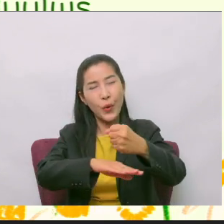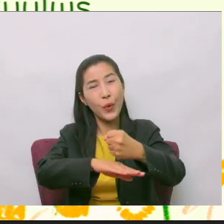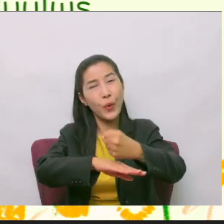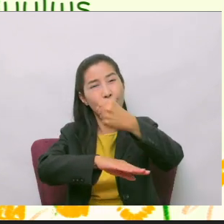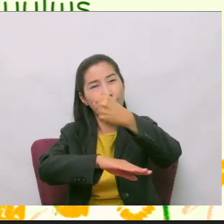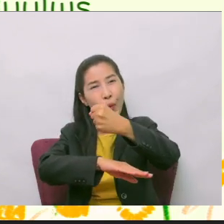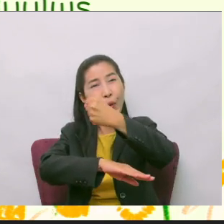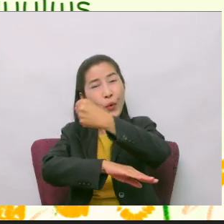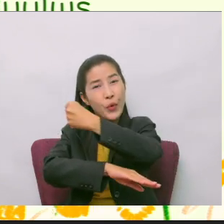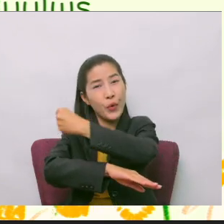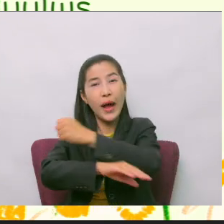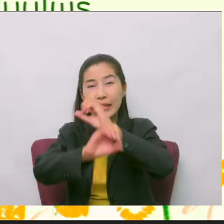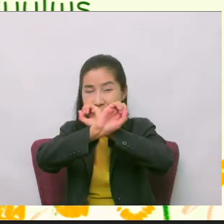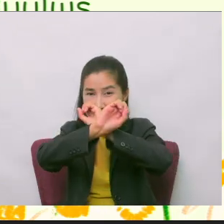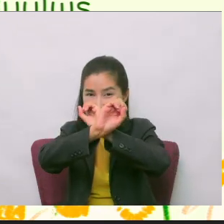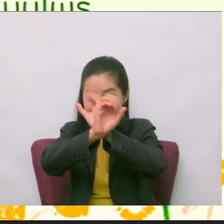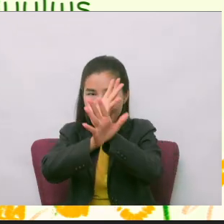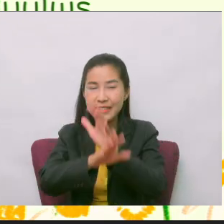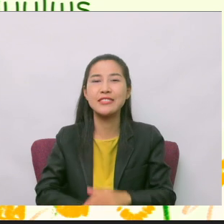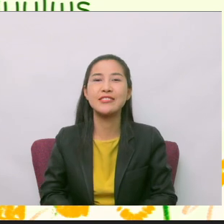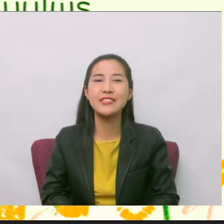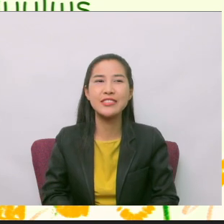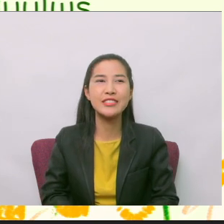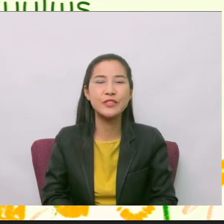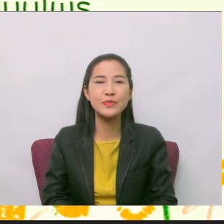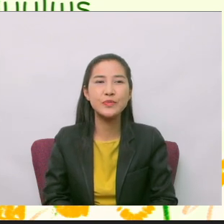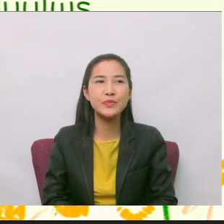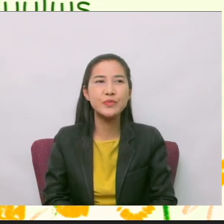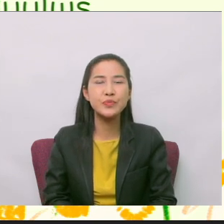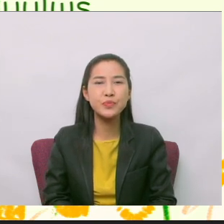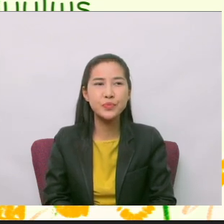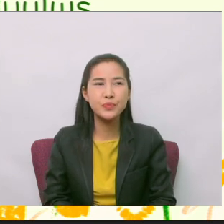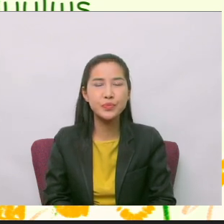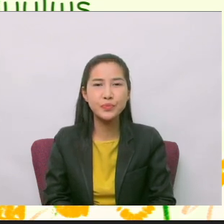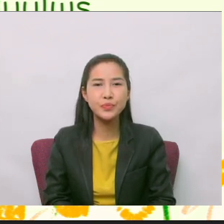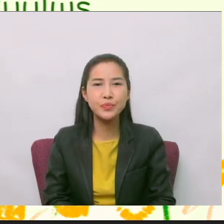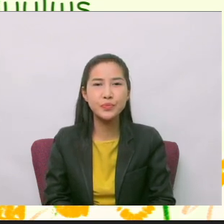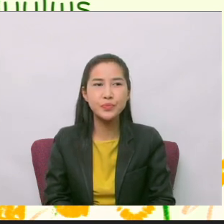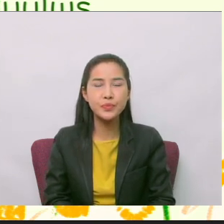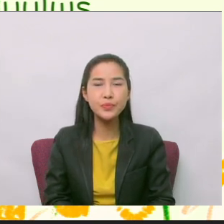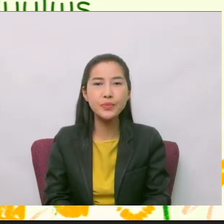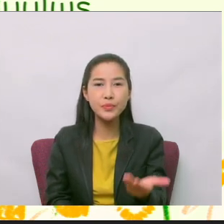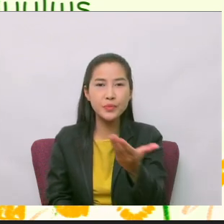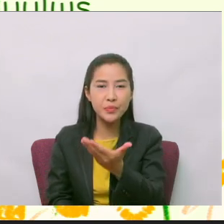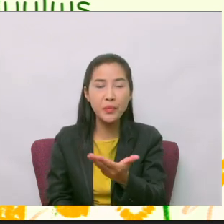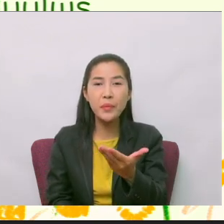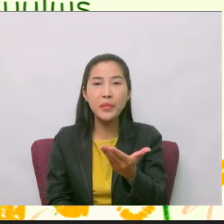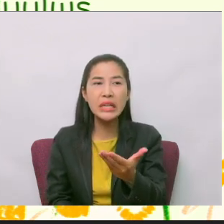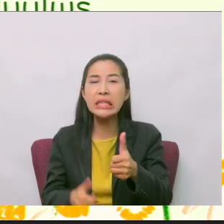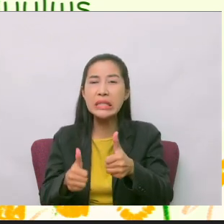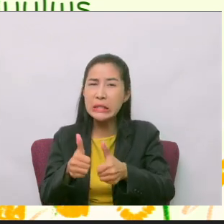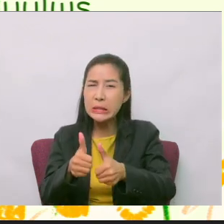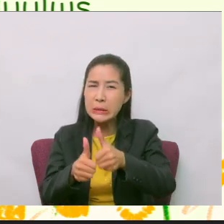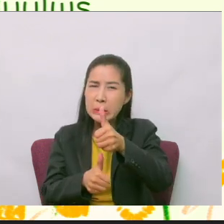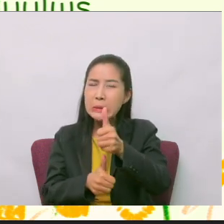ให้ชัดๆกันเนาะนะคะเมื่อกี้พูดไปในเรื่องของเง่าสมุนไพรนะคะได้ผลดีที่สุดก็คือเราคว